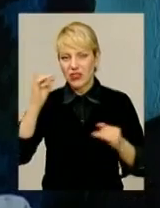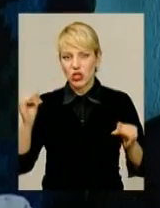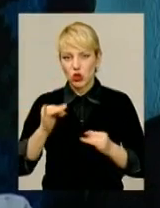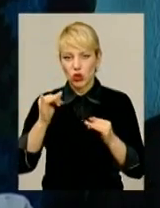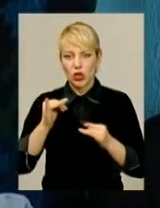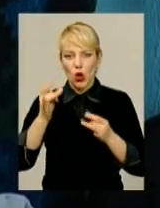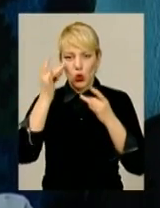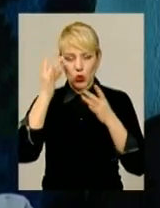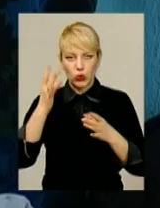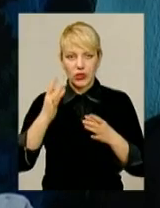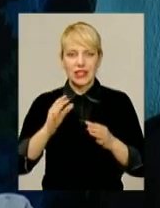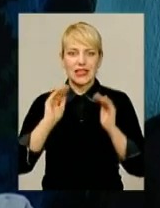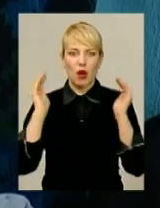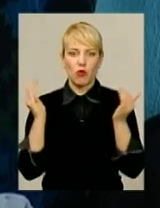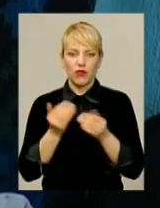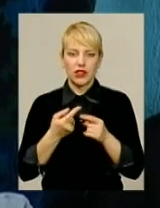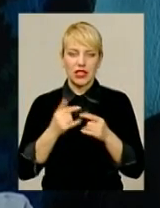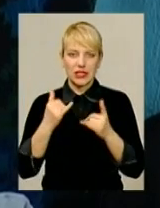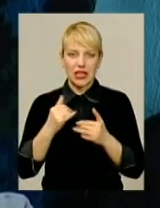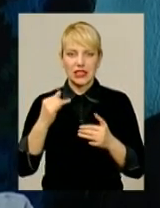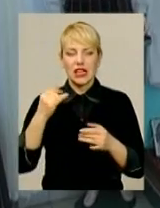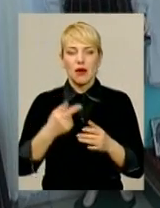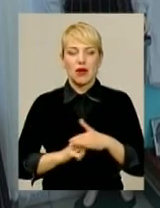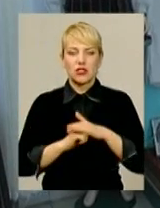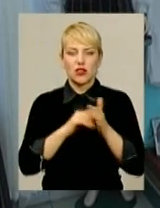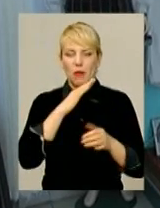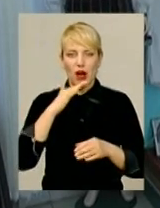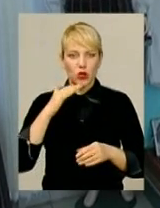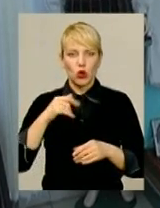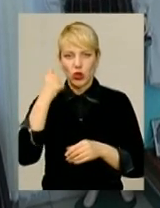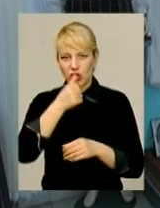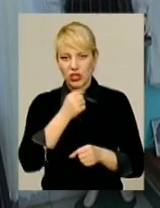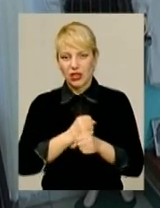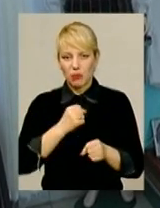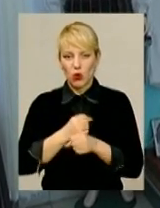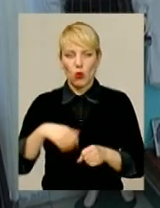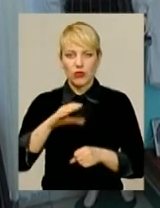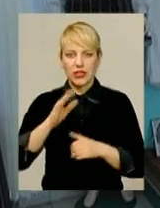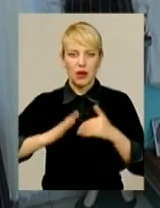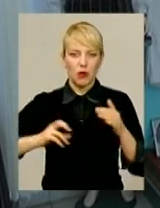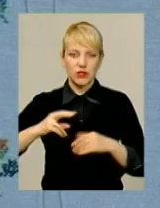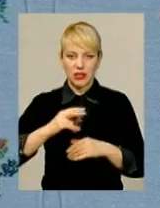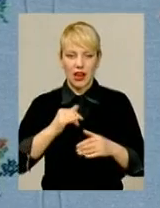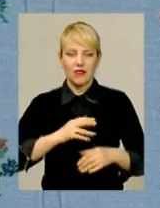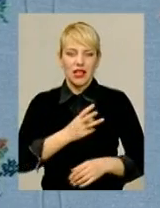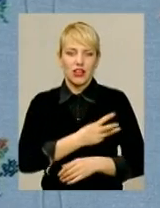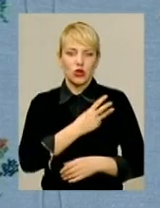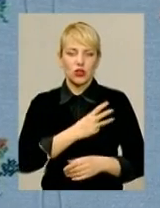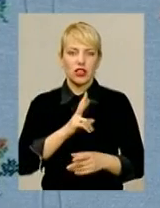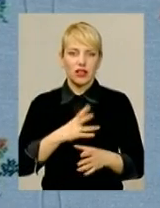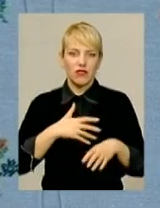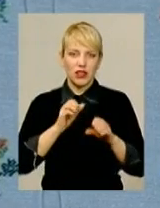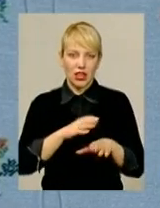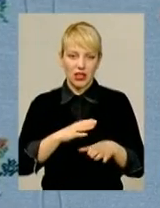заповідником. Нинішня робота Меджибожа базується на багаторічних напрацюваннях усіх професіоналів та ентузіастів, які віддали фортеці